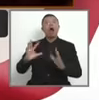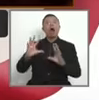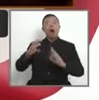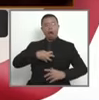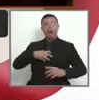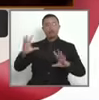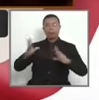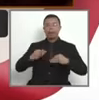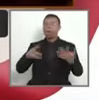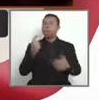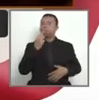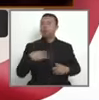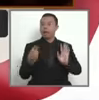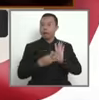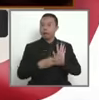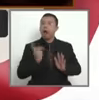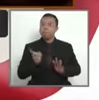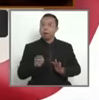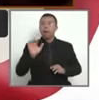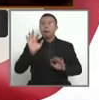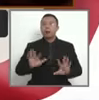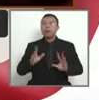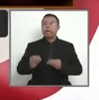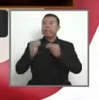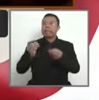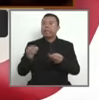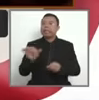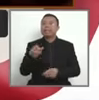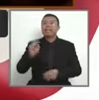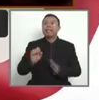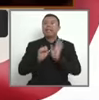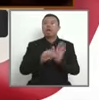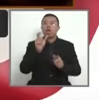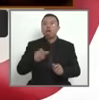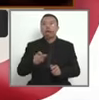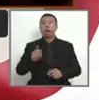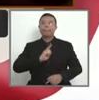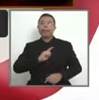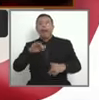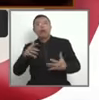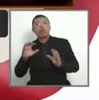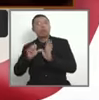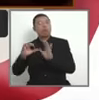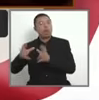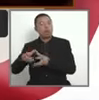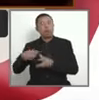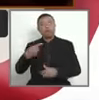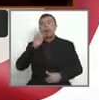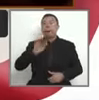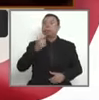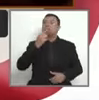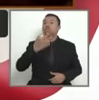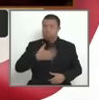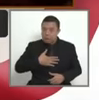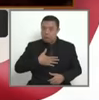kesatuan tapi rakyat itu 270 juta ee karena itu yang paling berhak untuk APBN itu tentu rakyat itu sendiri jadi